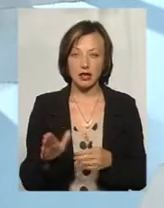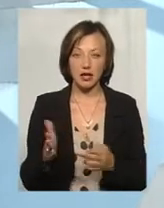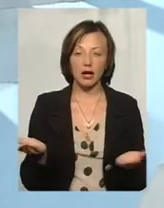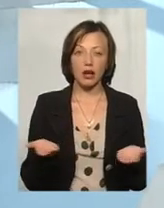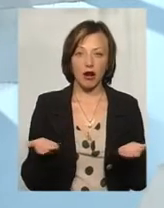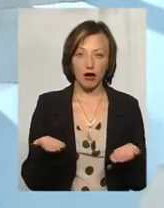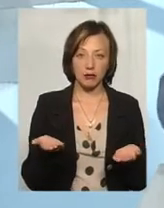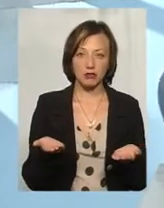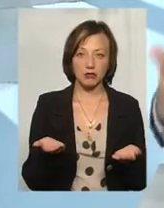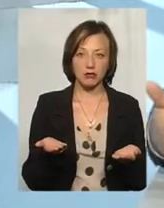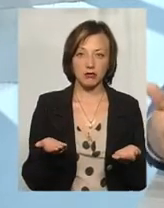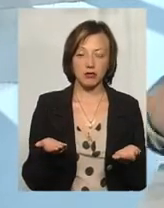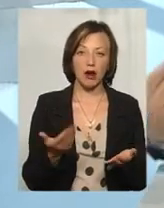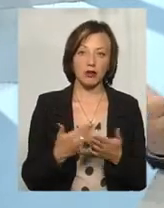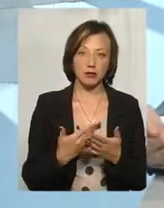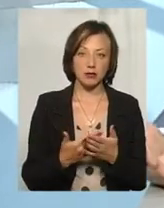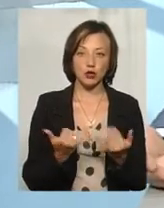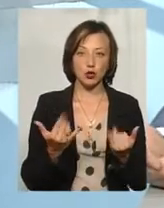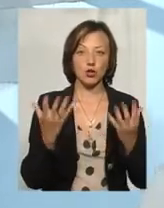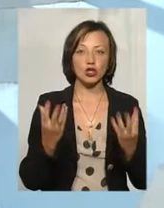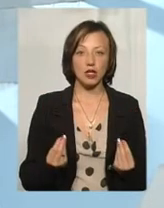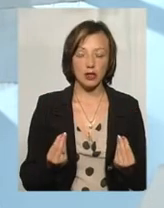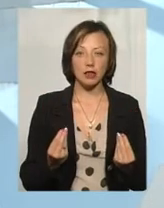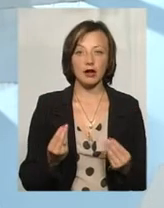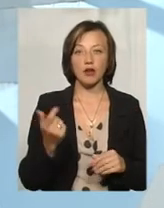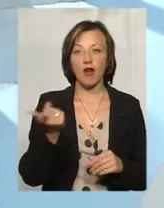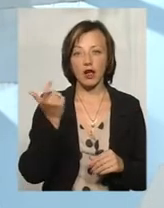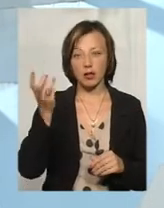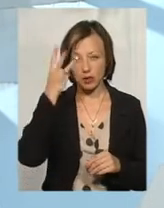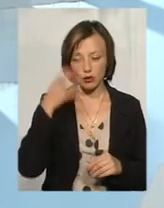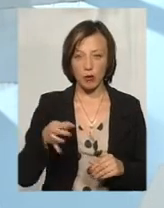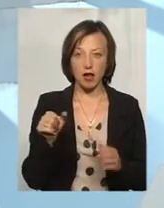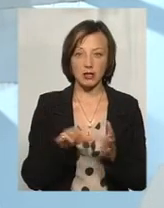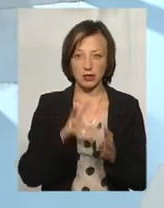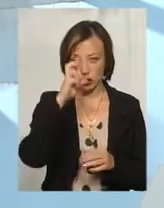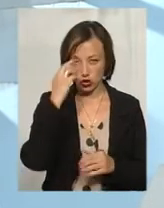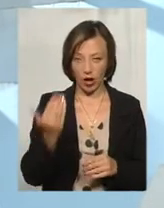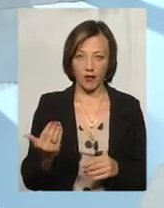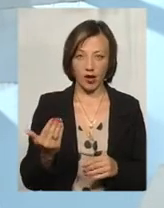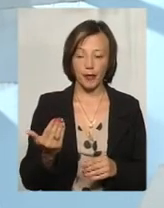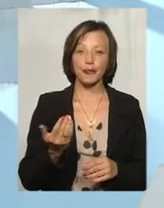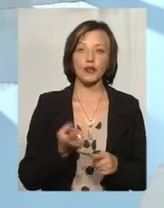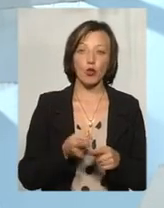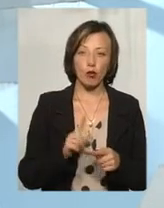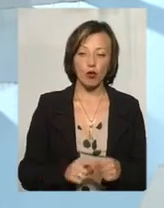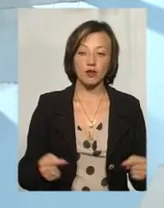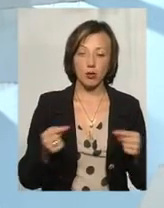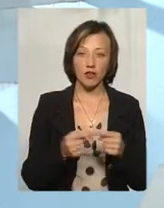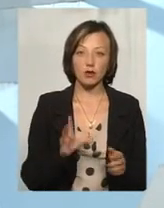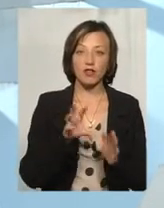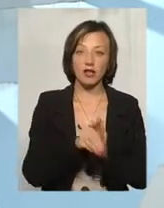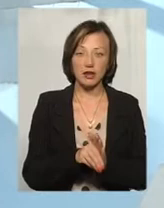яка, для прикладу, на сьогоднішній день власник Хмельницькобленерго – держава. Тому відповідно